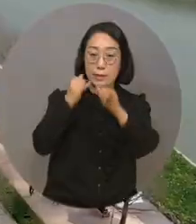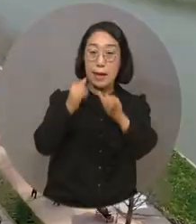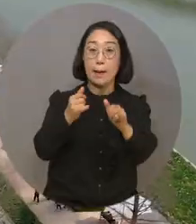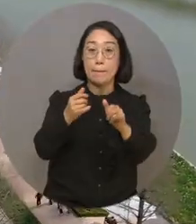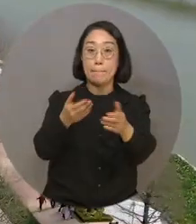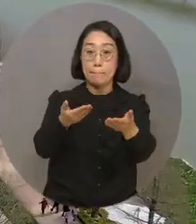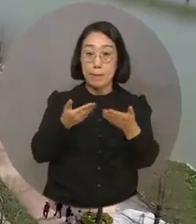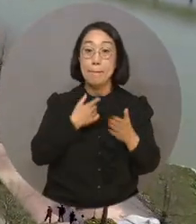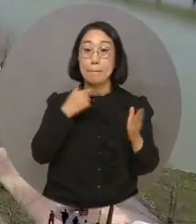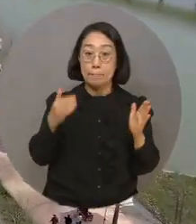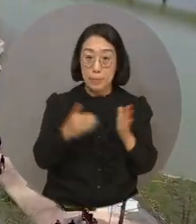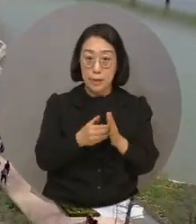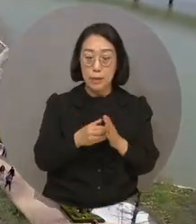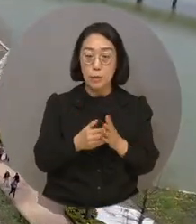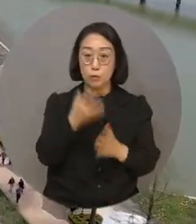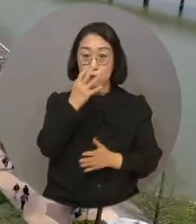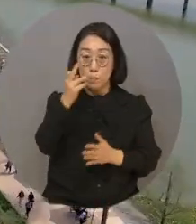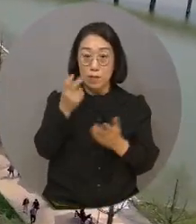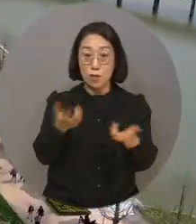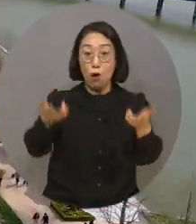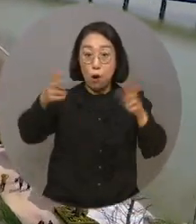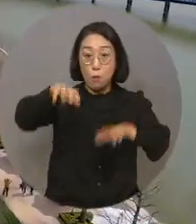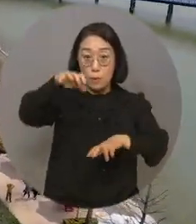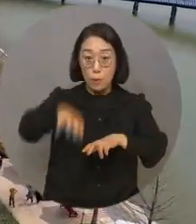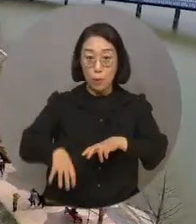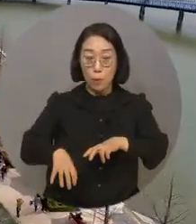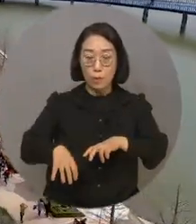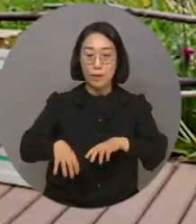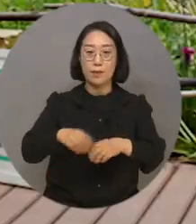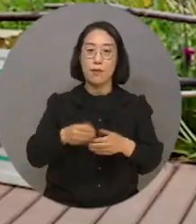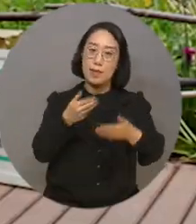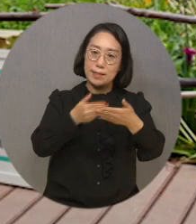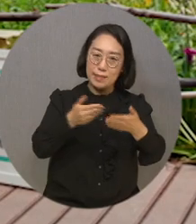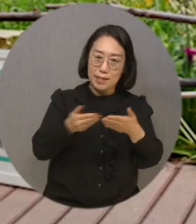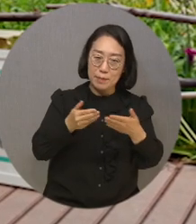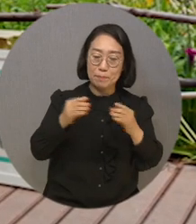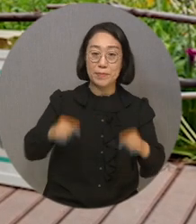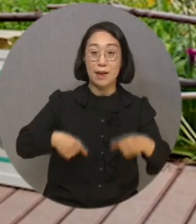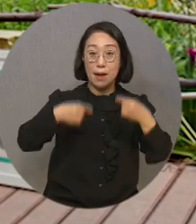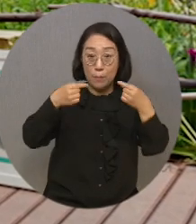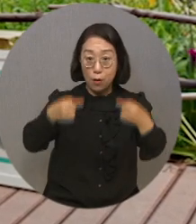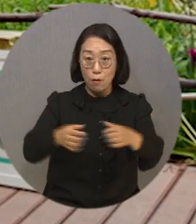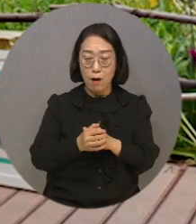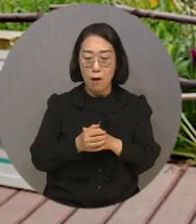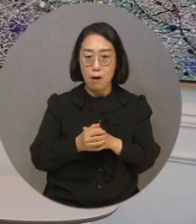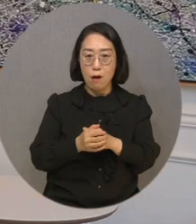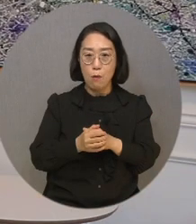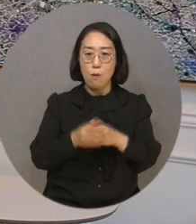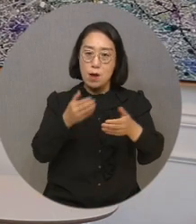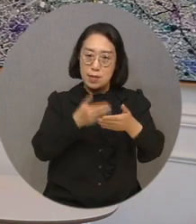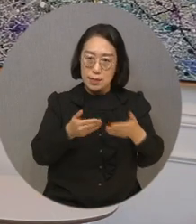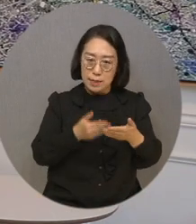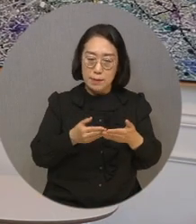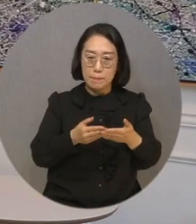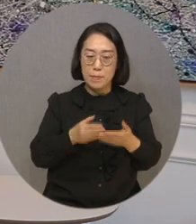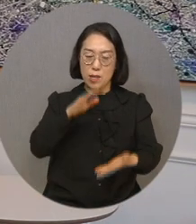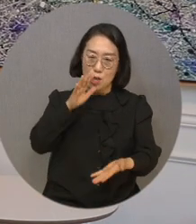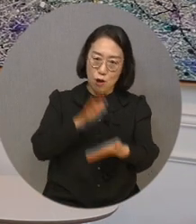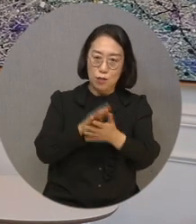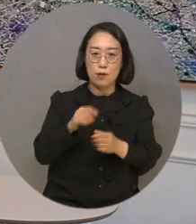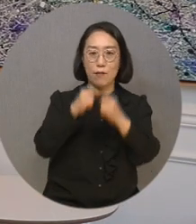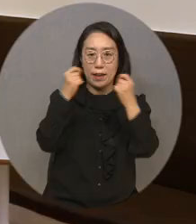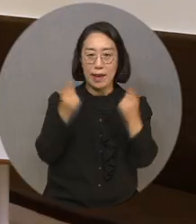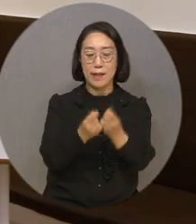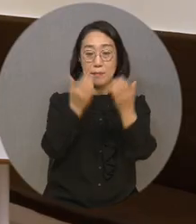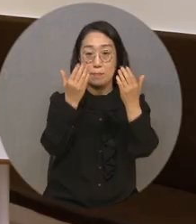있으며 순천만 국가정원의 거리의 화가로 활동하면서 창작에 대한 열정과 함께 이번 첫 개인전을